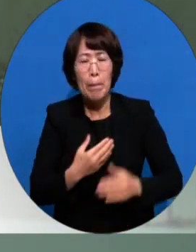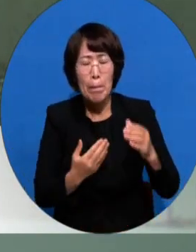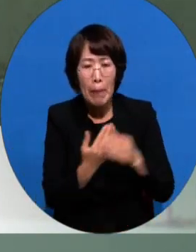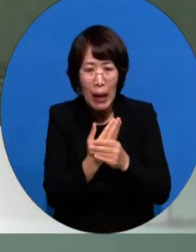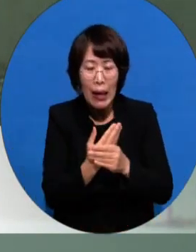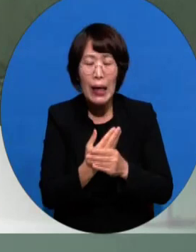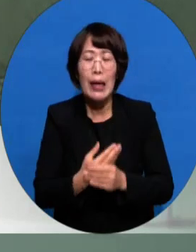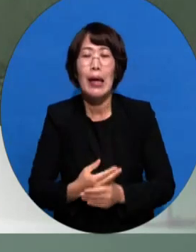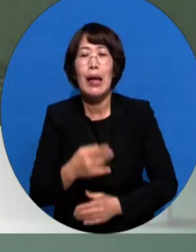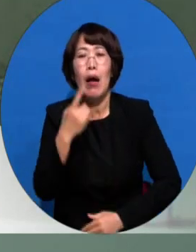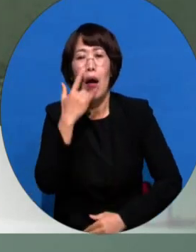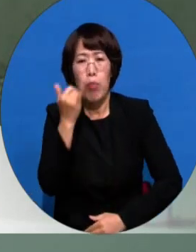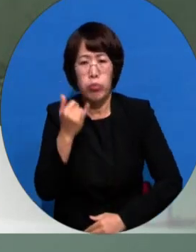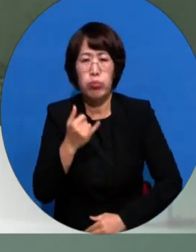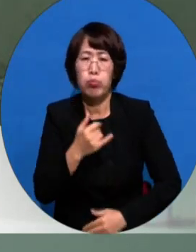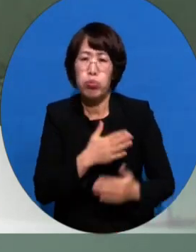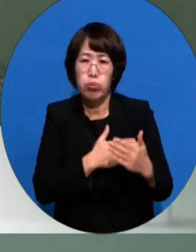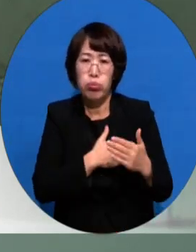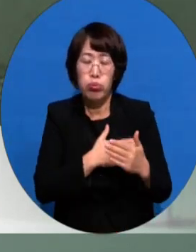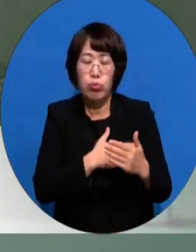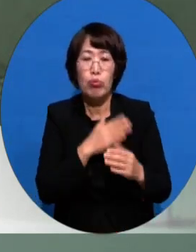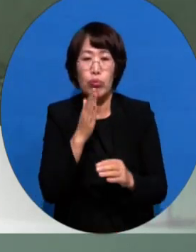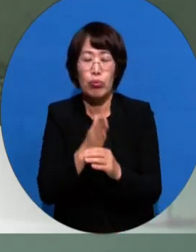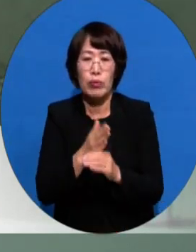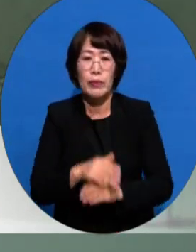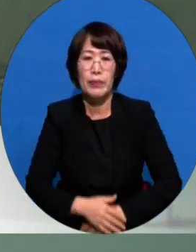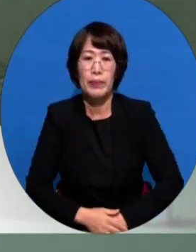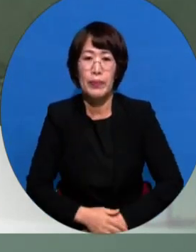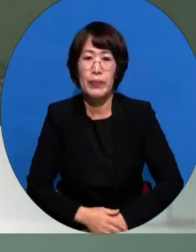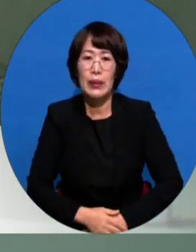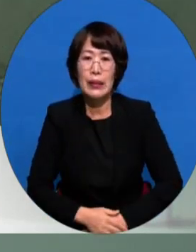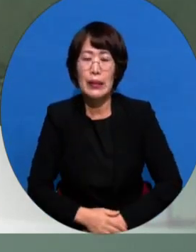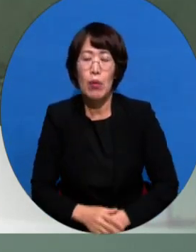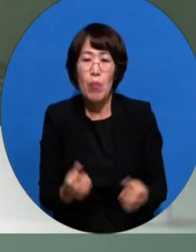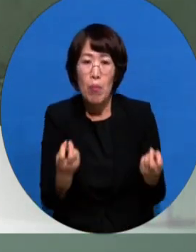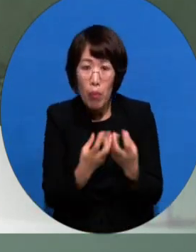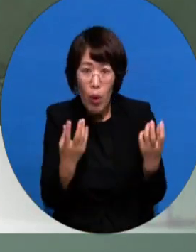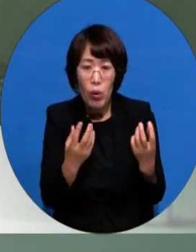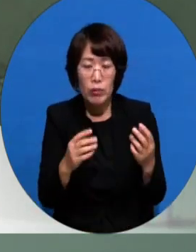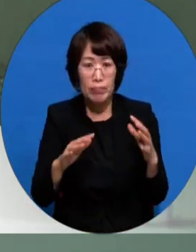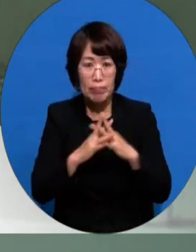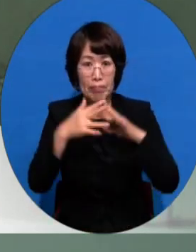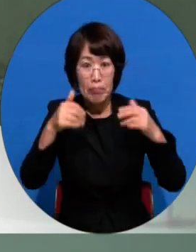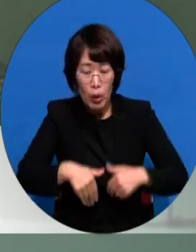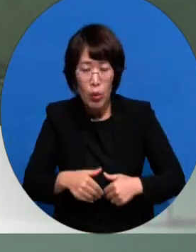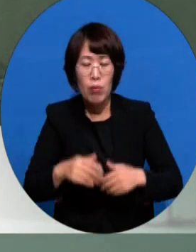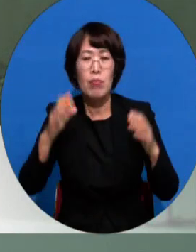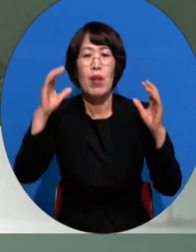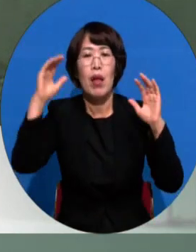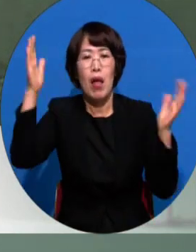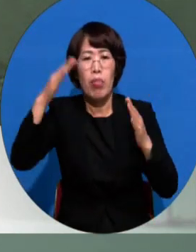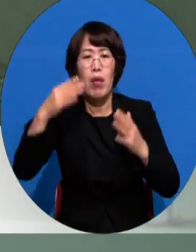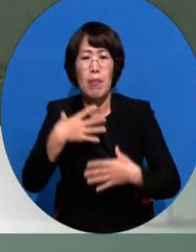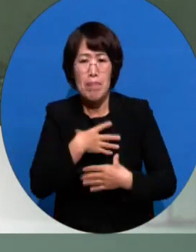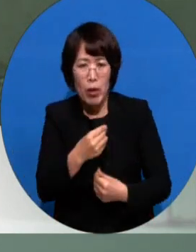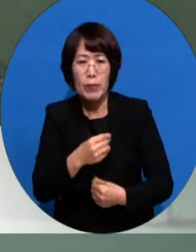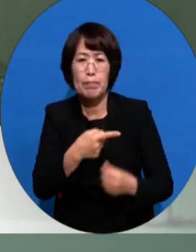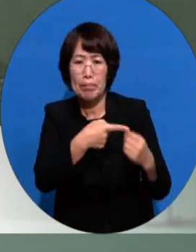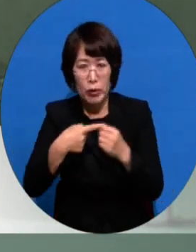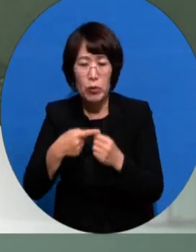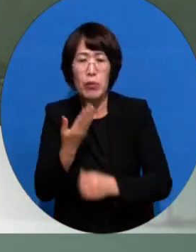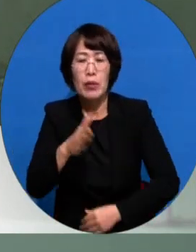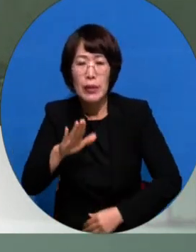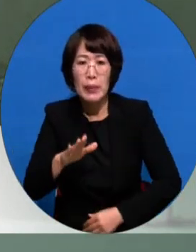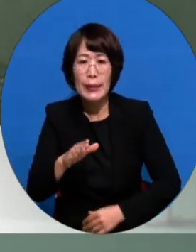발생하진 않을까 학부모들은 불안에 떨고 있는데요. 불가피하게 진행해야 한다면 아이들의 안전이 최우선이 돼야